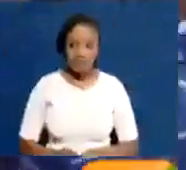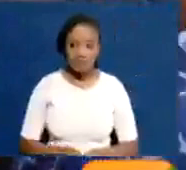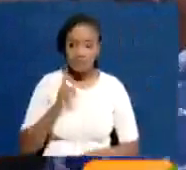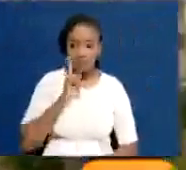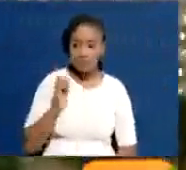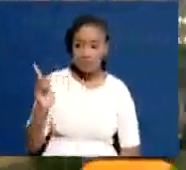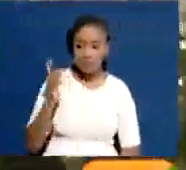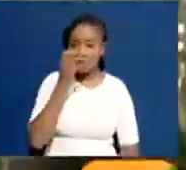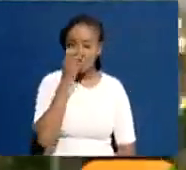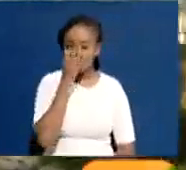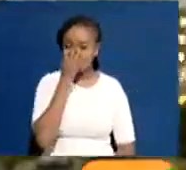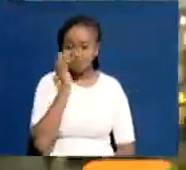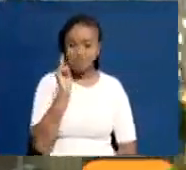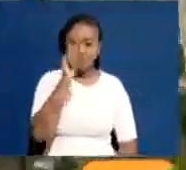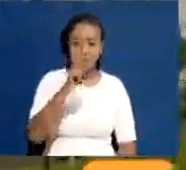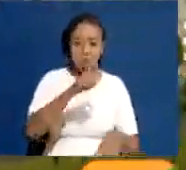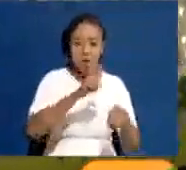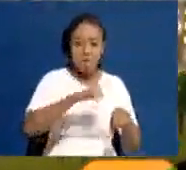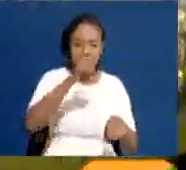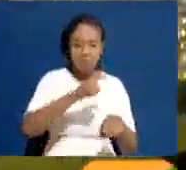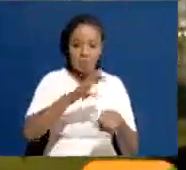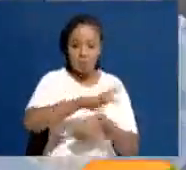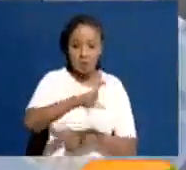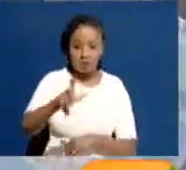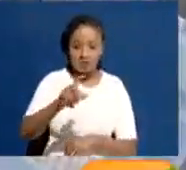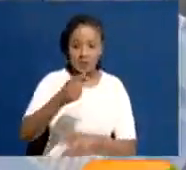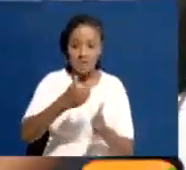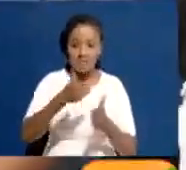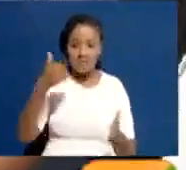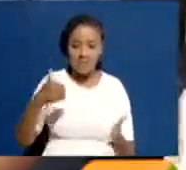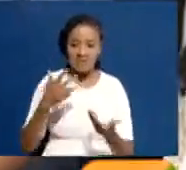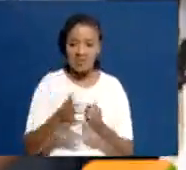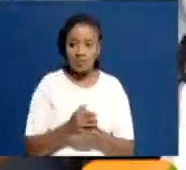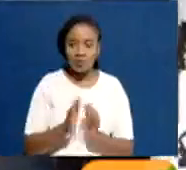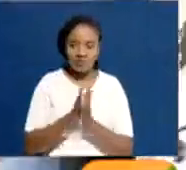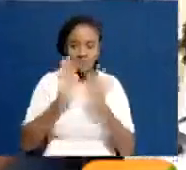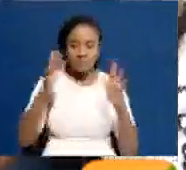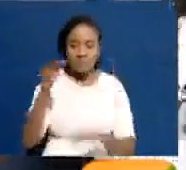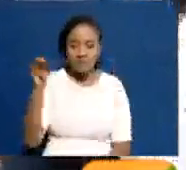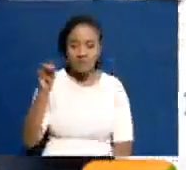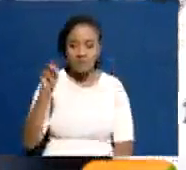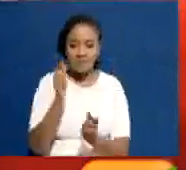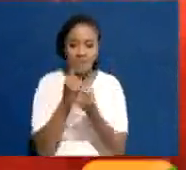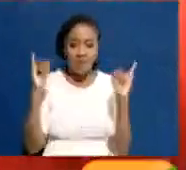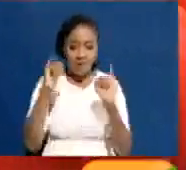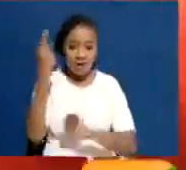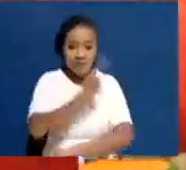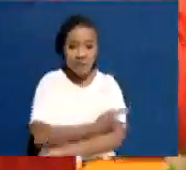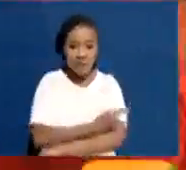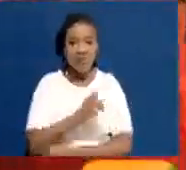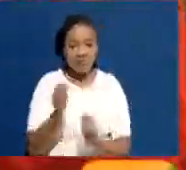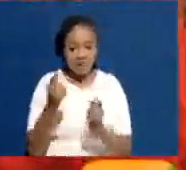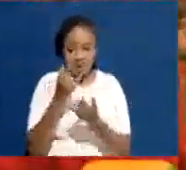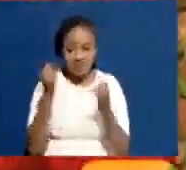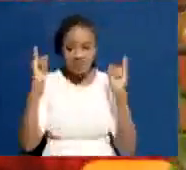Rais William Ruto alizuru kaunti ya Embu wiki moja kabla ya kuongoza hafla ya sikukuu ya madaraka itakayoandaliwa katika